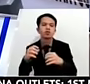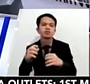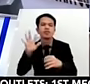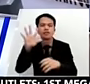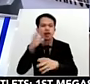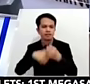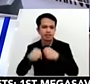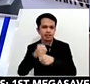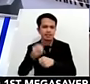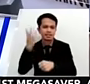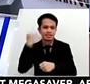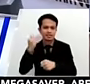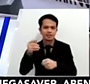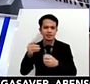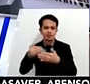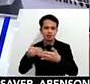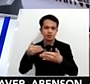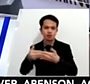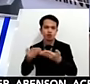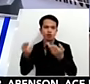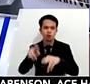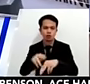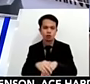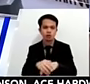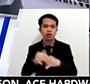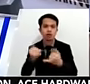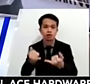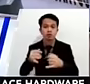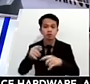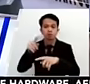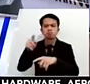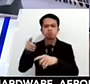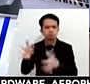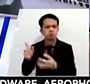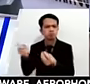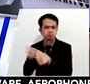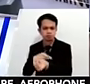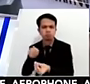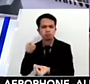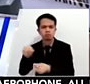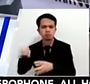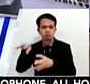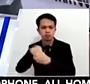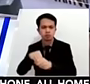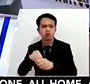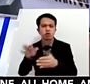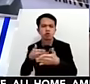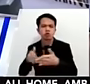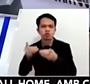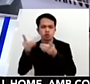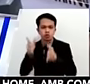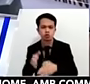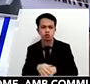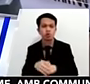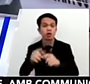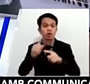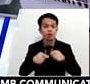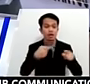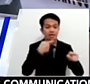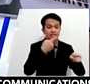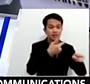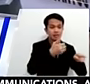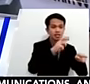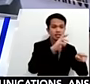matapos ang insidente. Sinuspindi at inalis ng GMA ang sangkot na musical director. Pero sabi ni Gerald, naramdaman